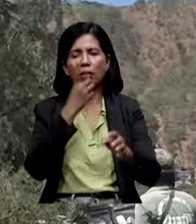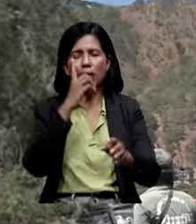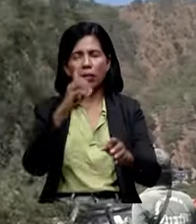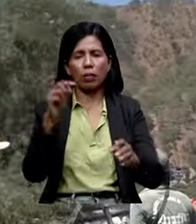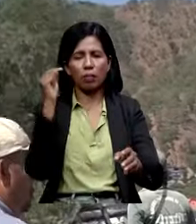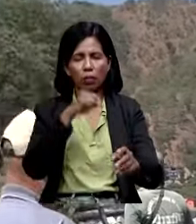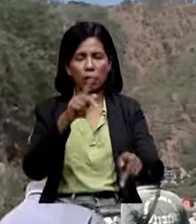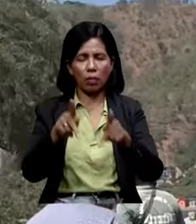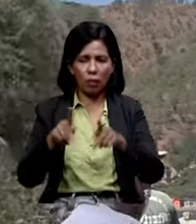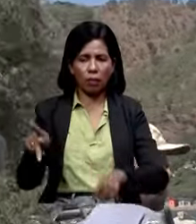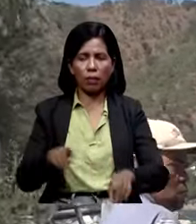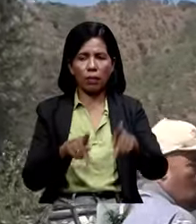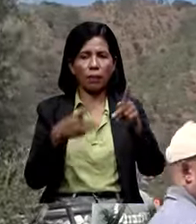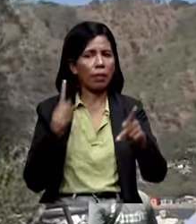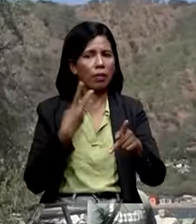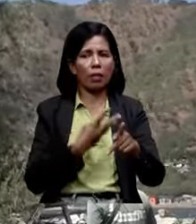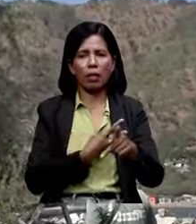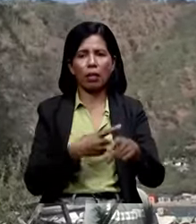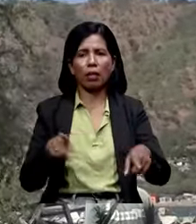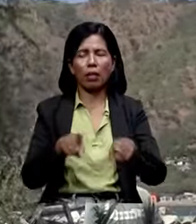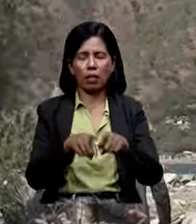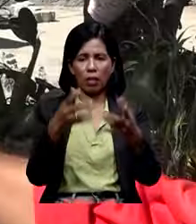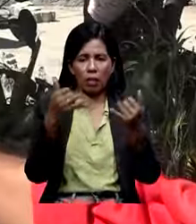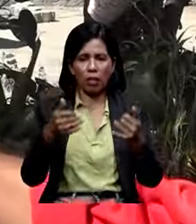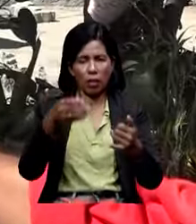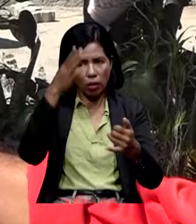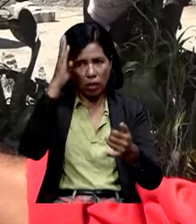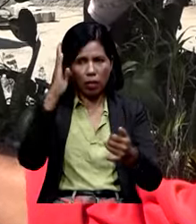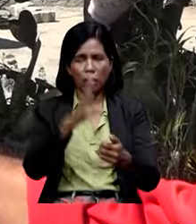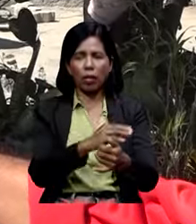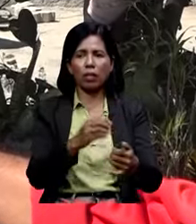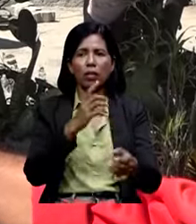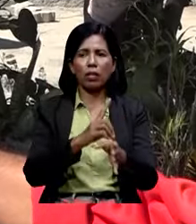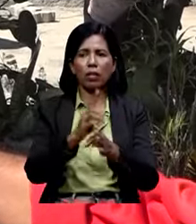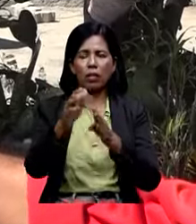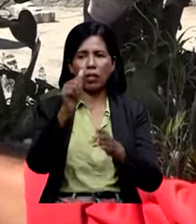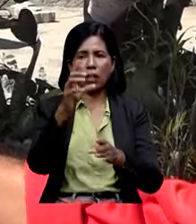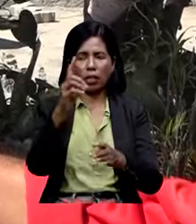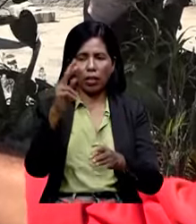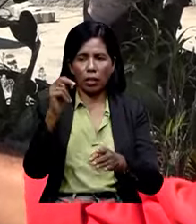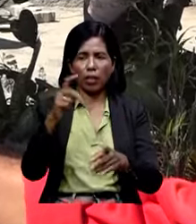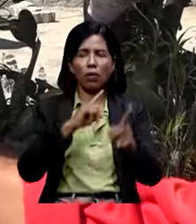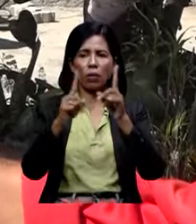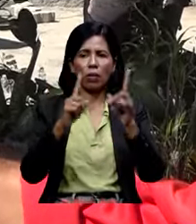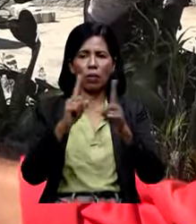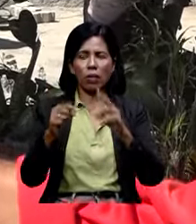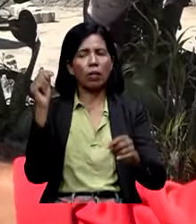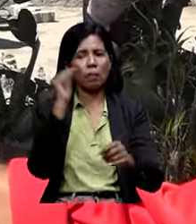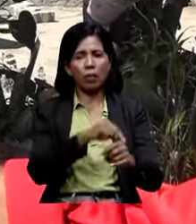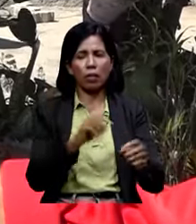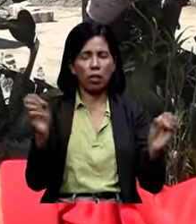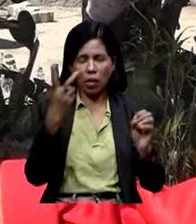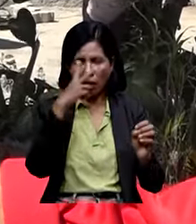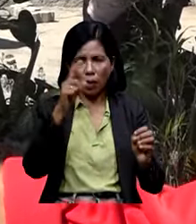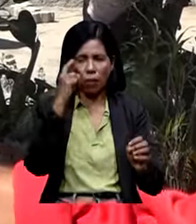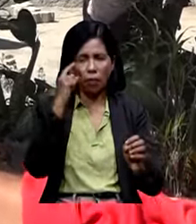ou de bolso público. Amila, a nessa dada com o senhor, diretor ADN, be qualiane. Ne bosok lahare